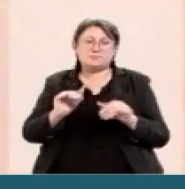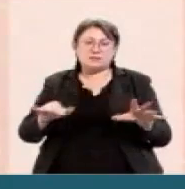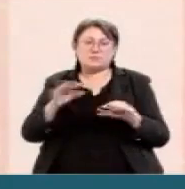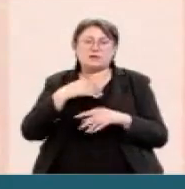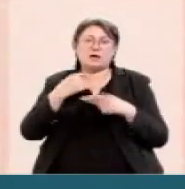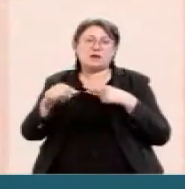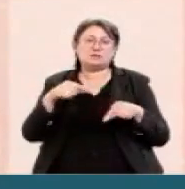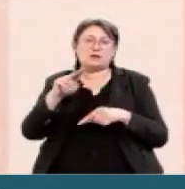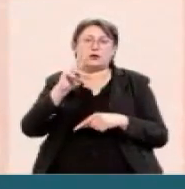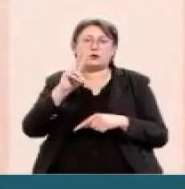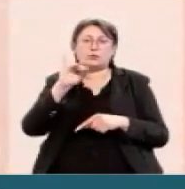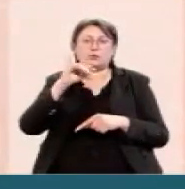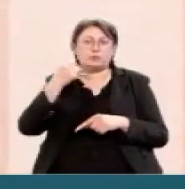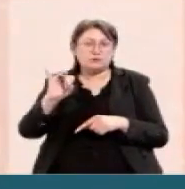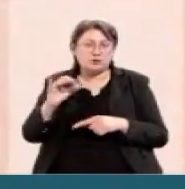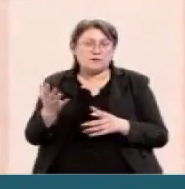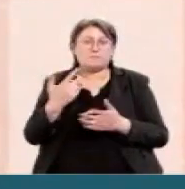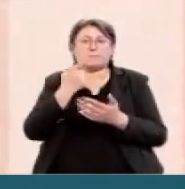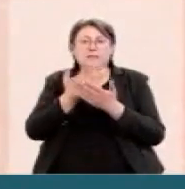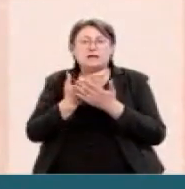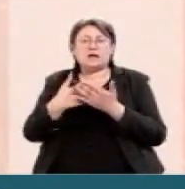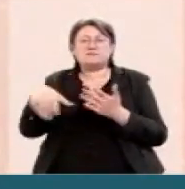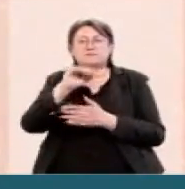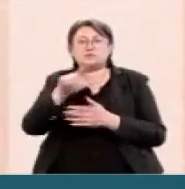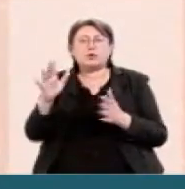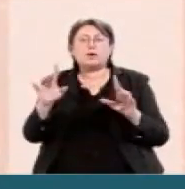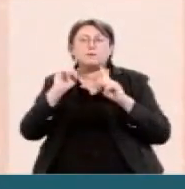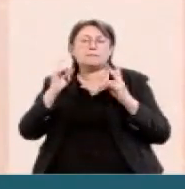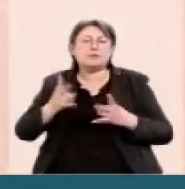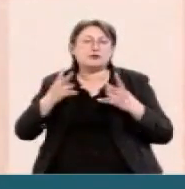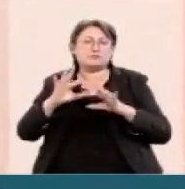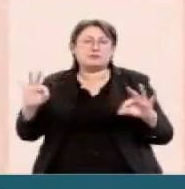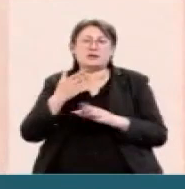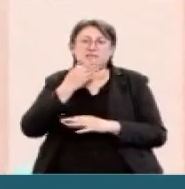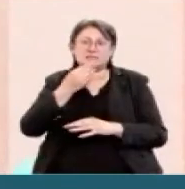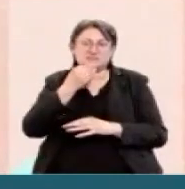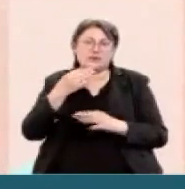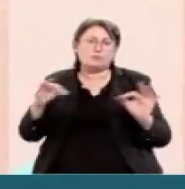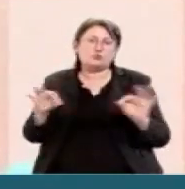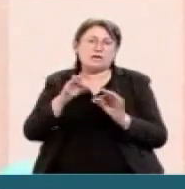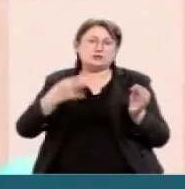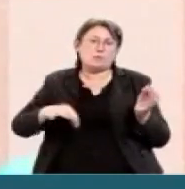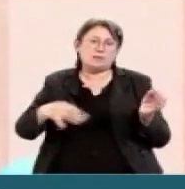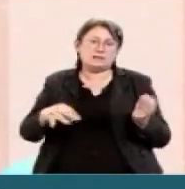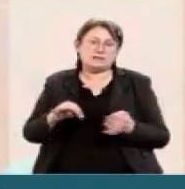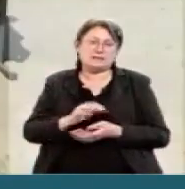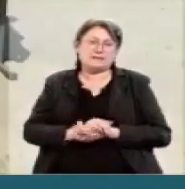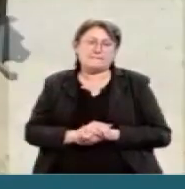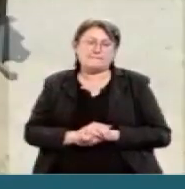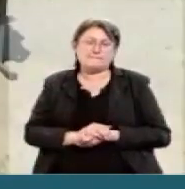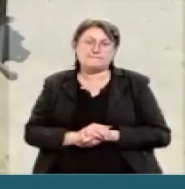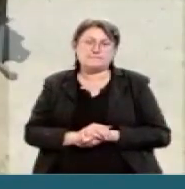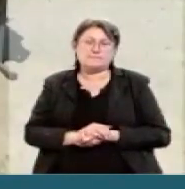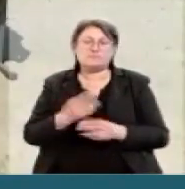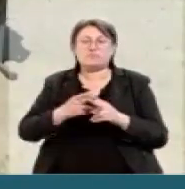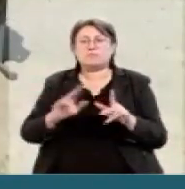сыграли различные кюи. Мы хотели показать нашим зрителям всю мелодичность и красоту нашего народного музыкального инструмента.